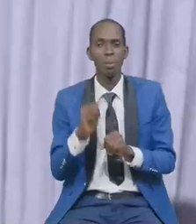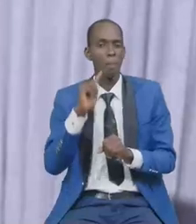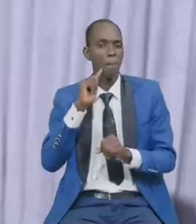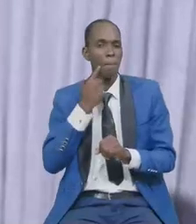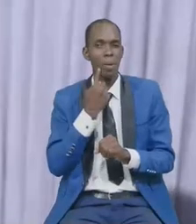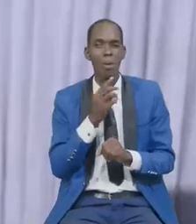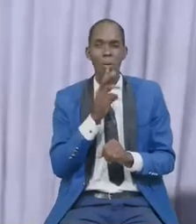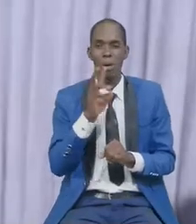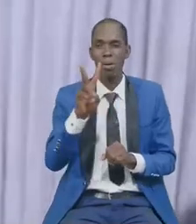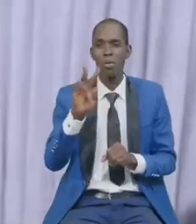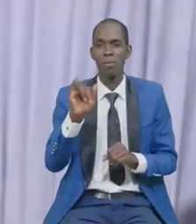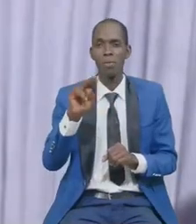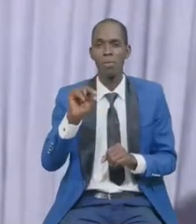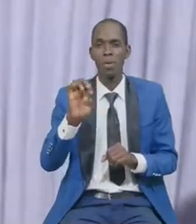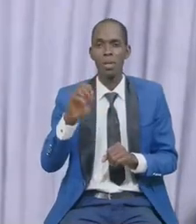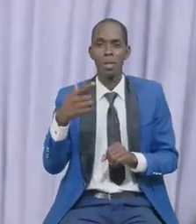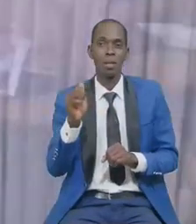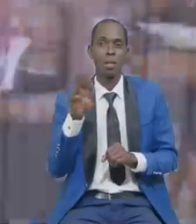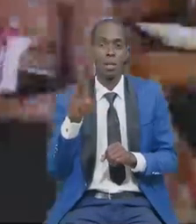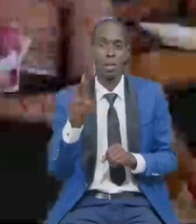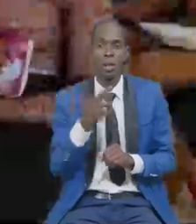Tout est accompli.